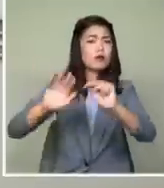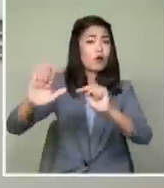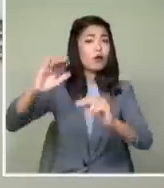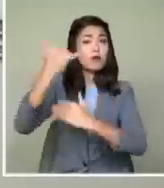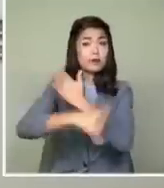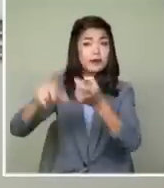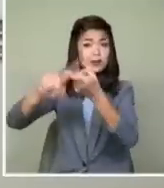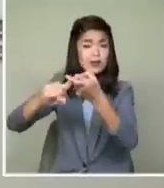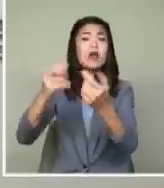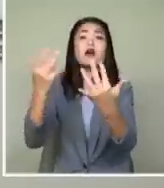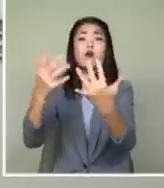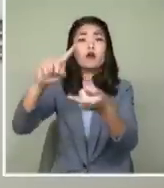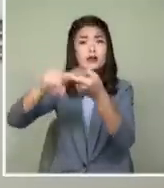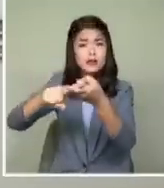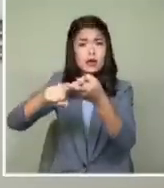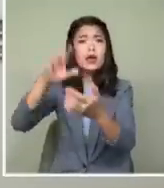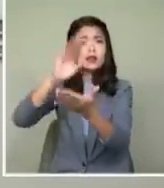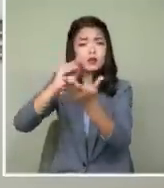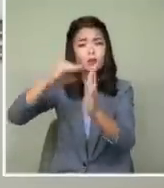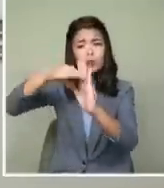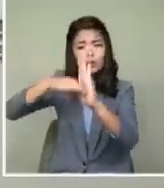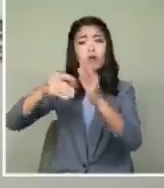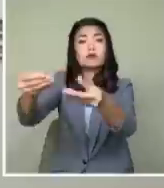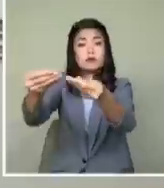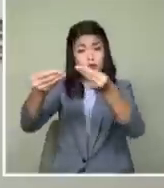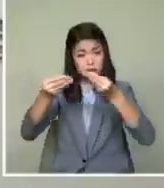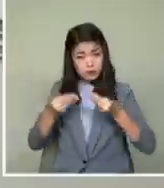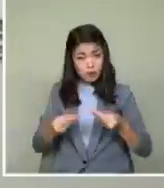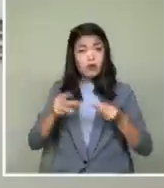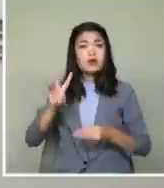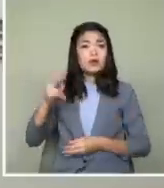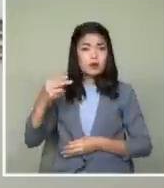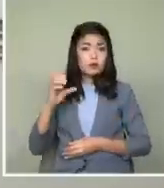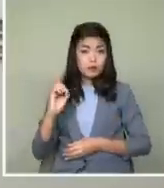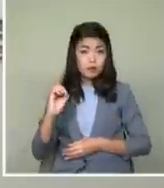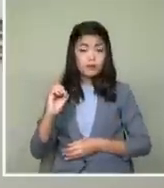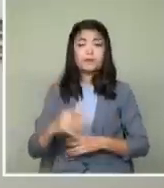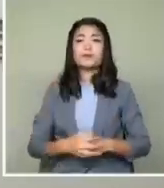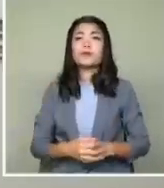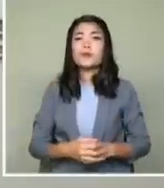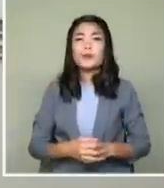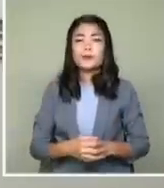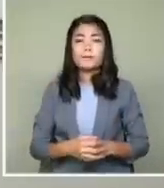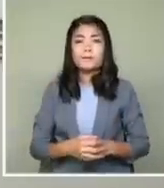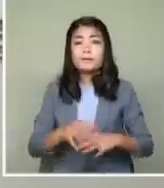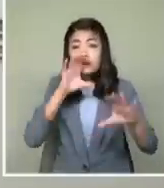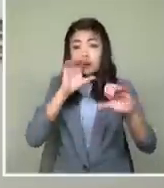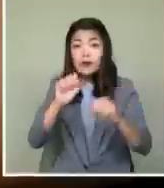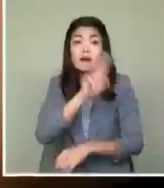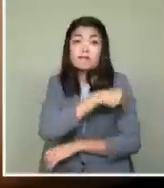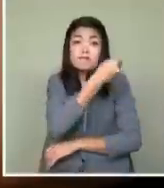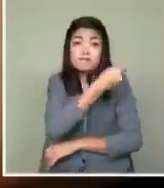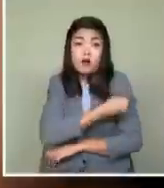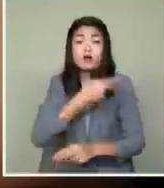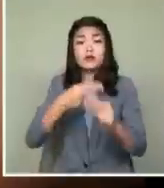แล้วก็กำลังรอรัสเซียส่งข้อมูลที่เกี่ยวข้องกับวัคซีนตัวนี้มาให้นะคะ ขณะที่ความเคลื่อนไหวของนายแพทย์แอนโ